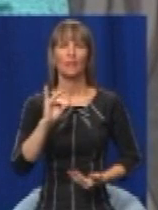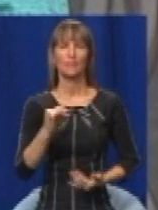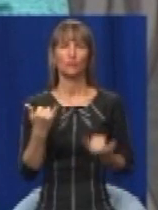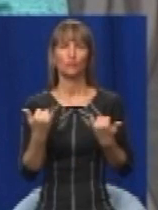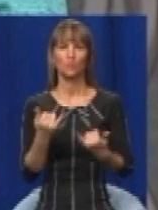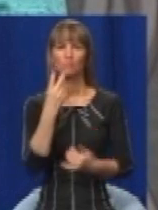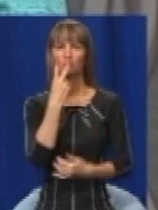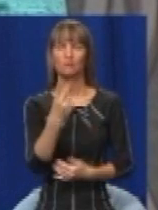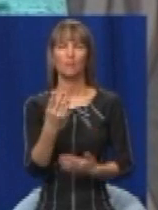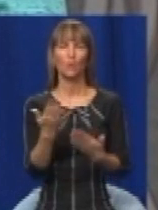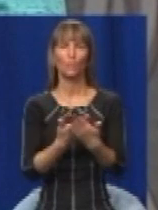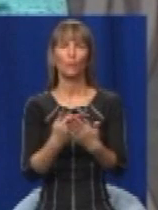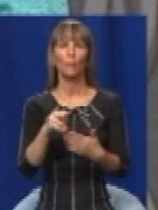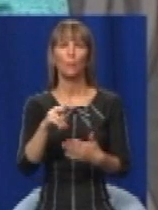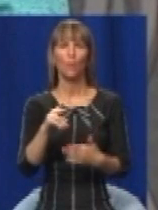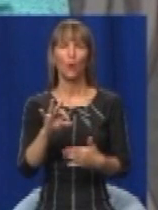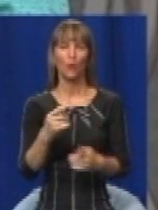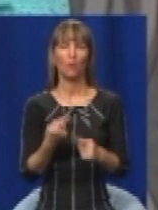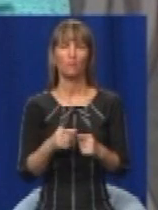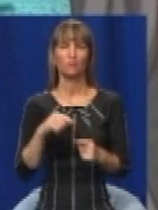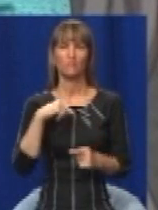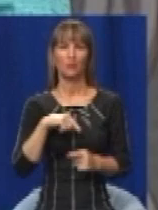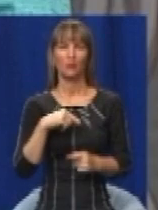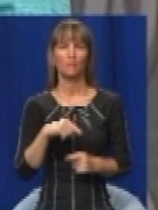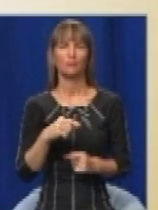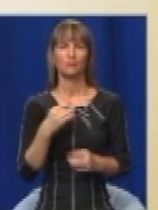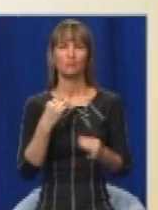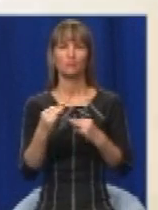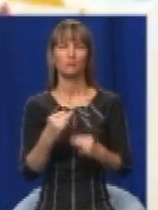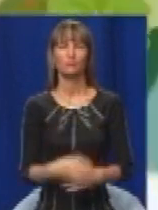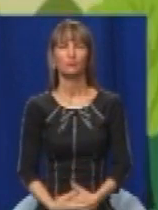давайте переглянемо рубрику про цю рису характеру.